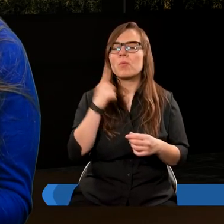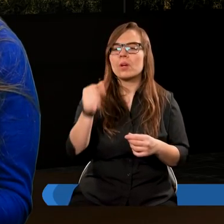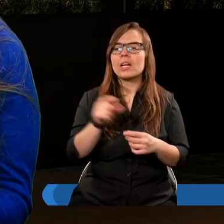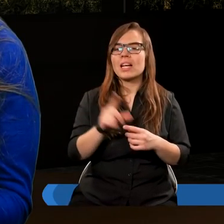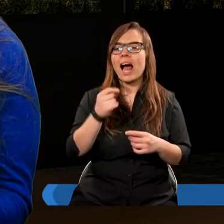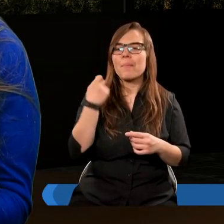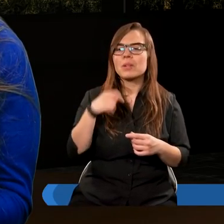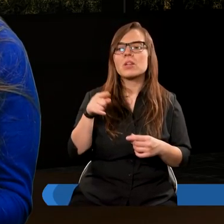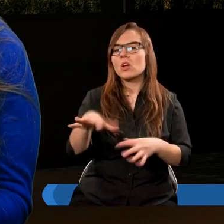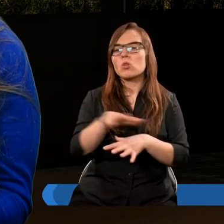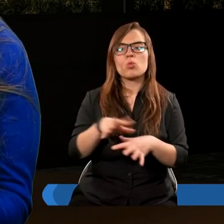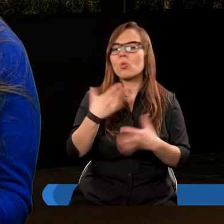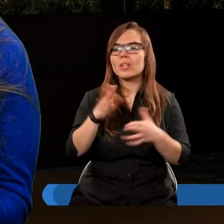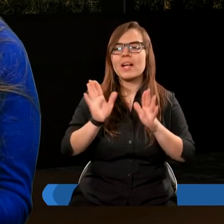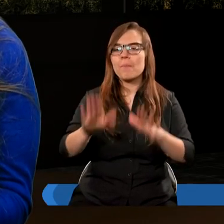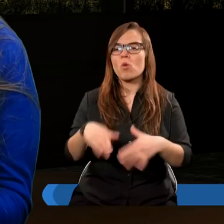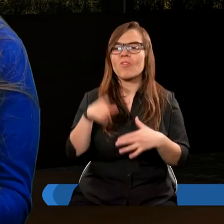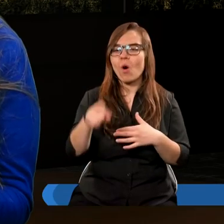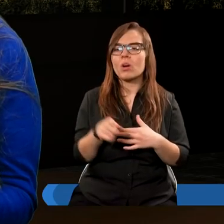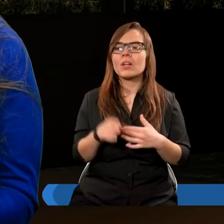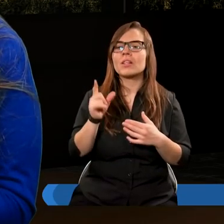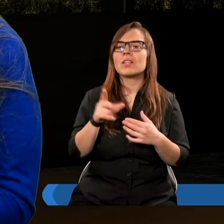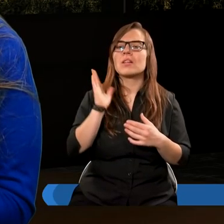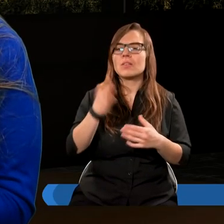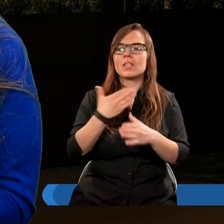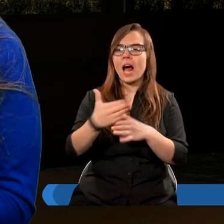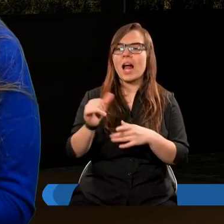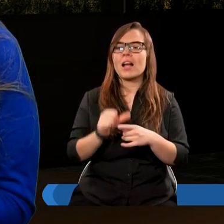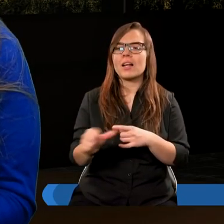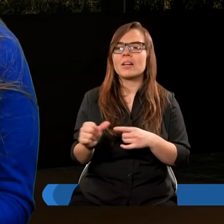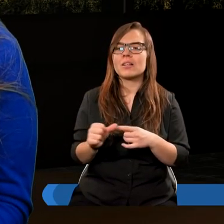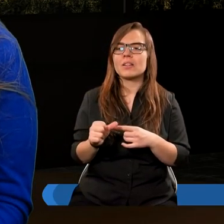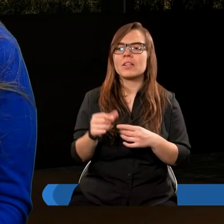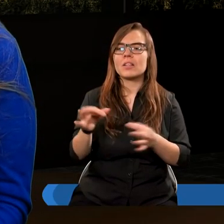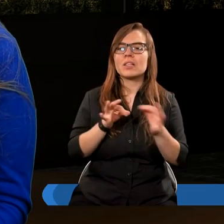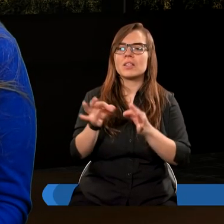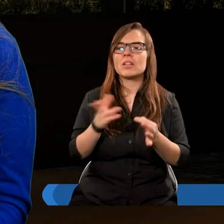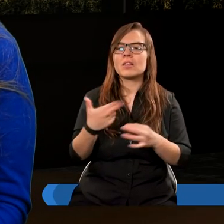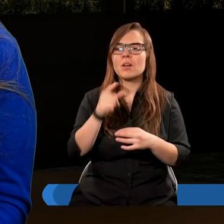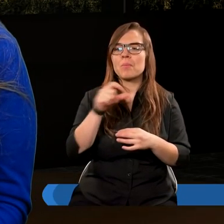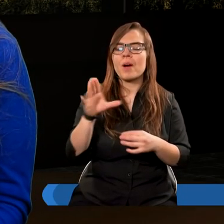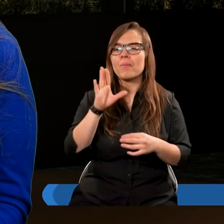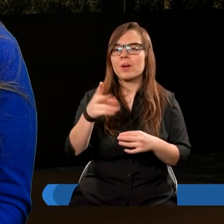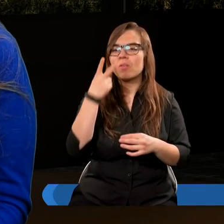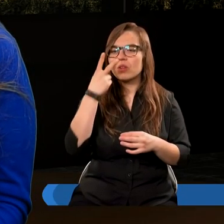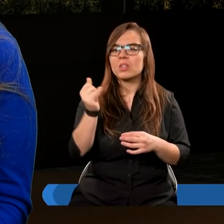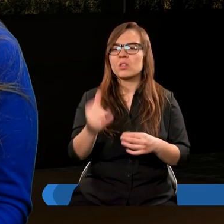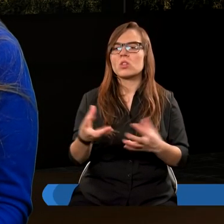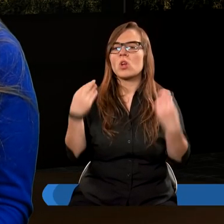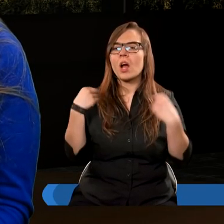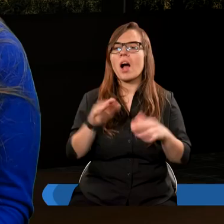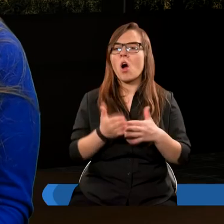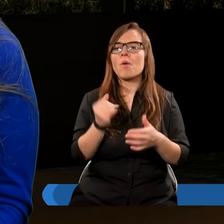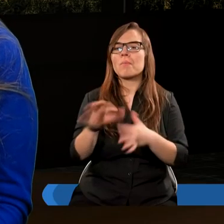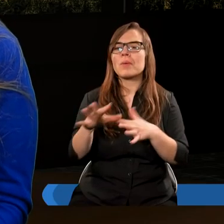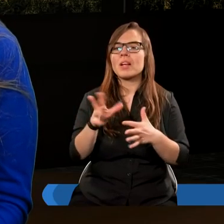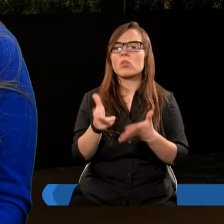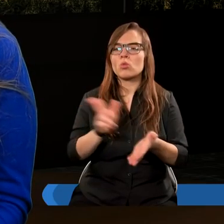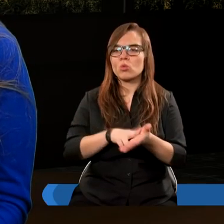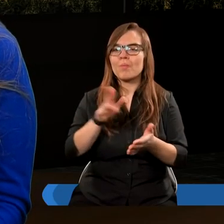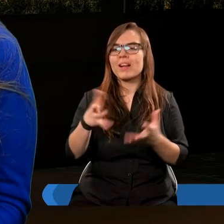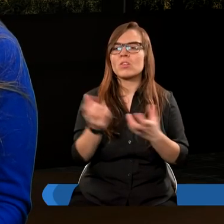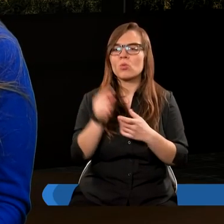Bityni, ale im Duch nie pozwolił. Dalej jest potem historia, kiedy Paweł ma widzenie i dostaje konkretne miejsce, w które ma się udać.